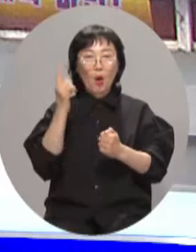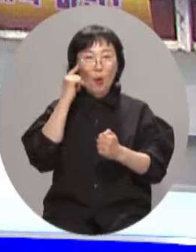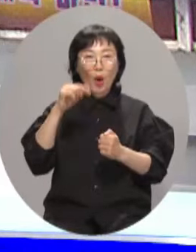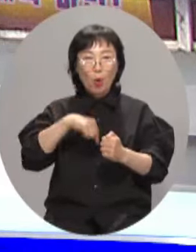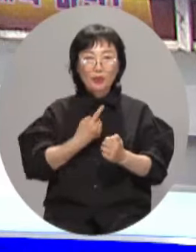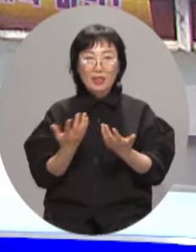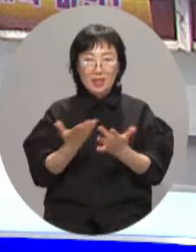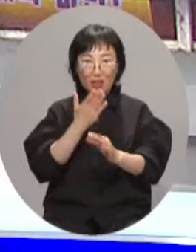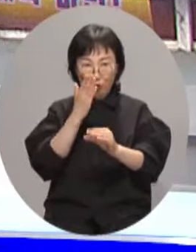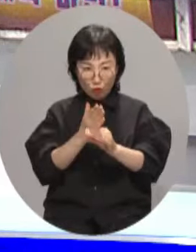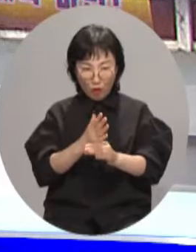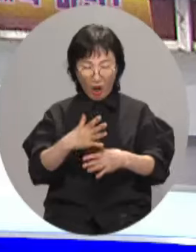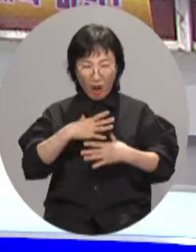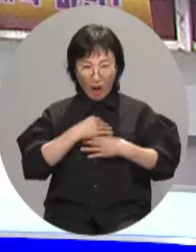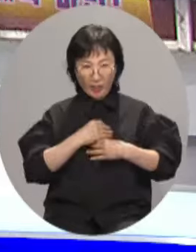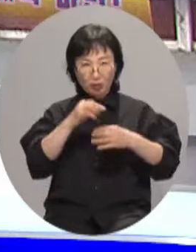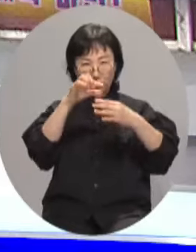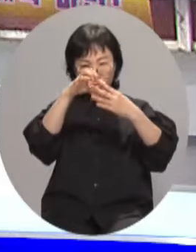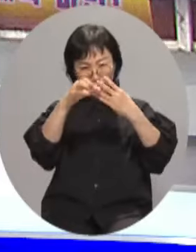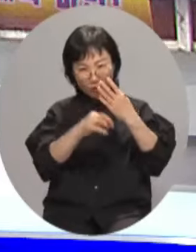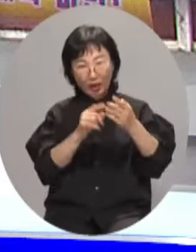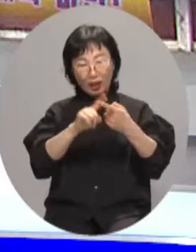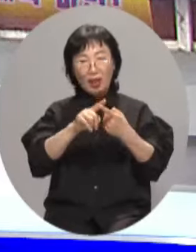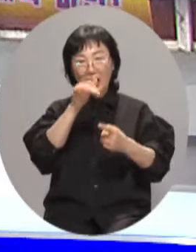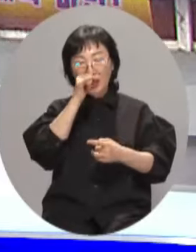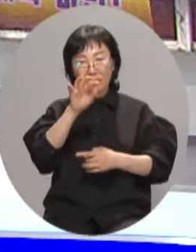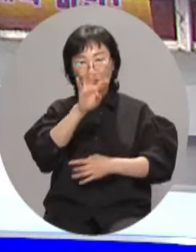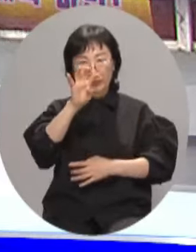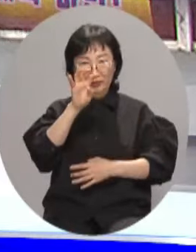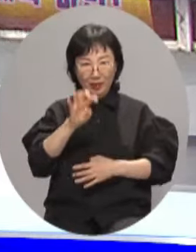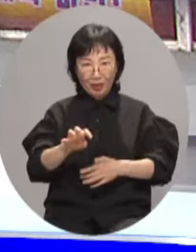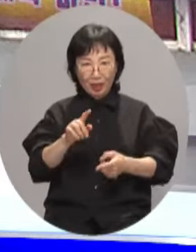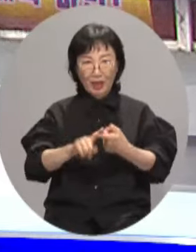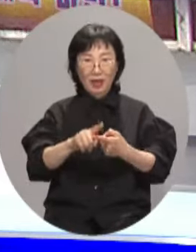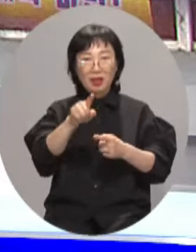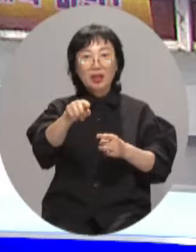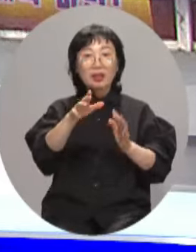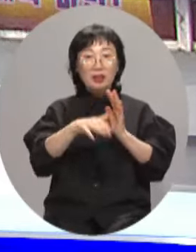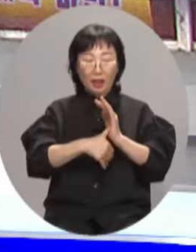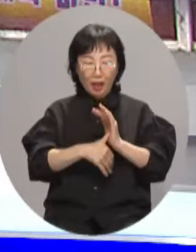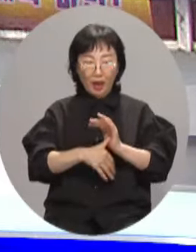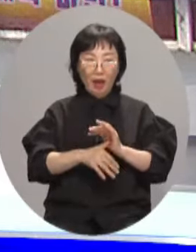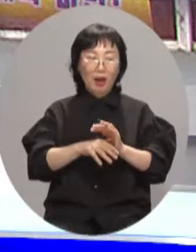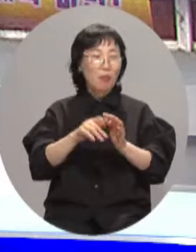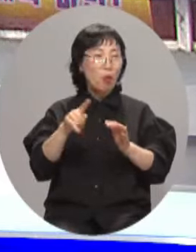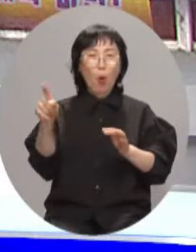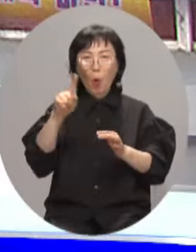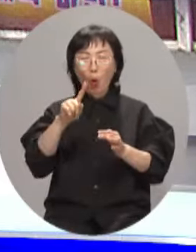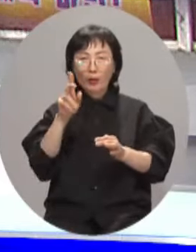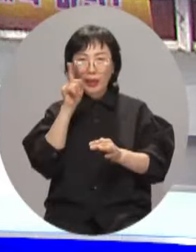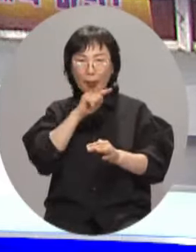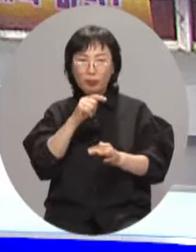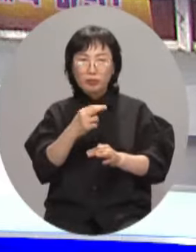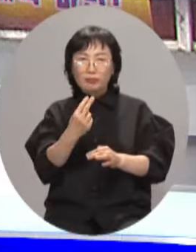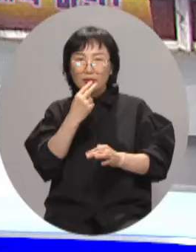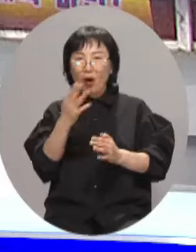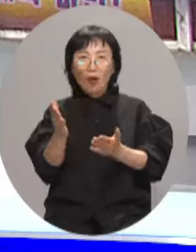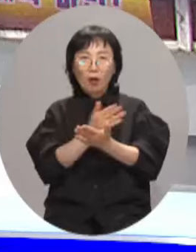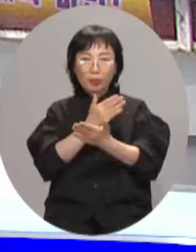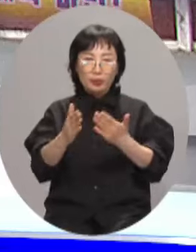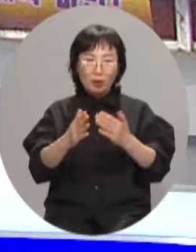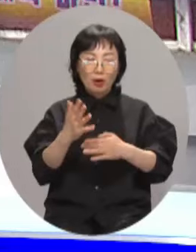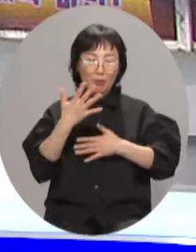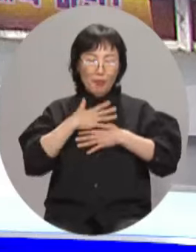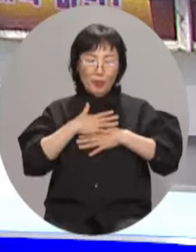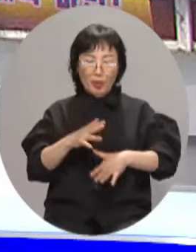있는지 의문을 제기한 건데요. 제지 공장 측은 유독가스가 확인되지 않았고 과로사 정황도